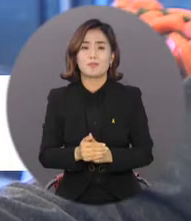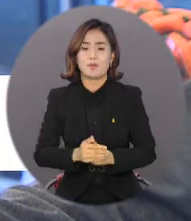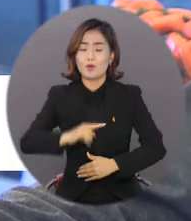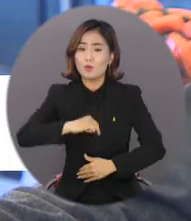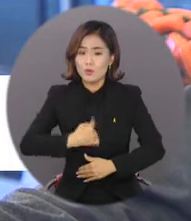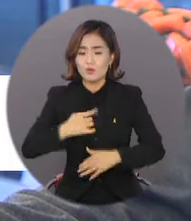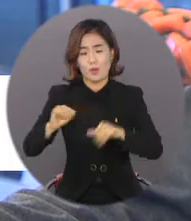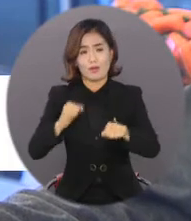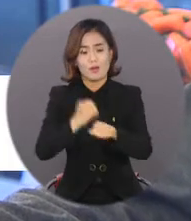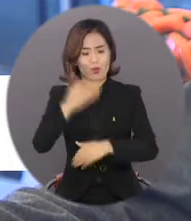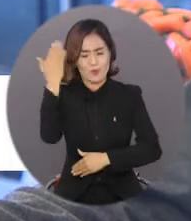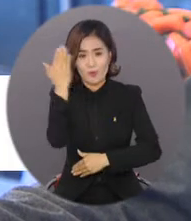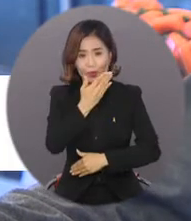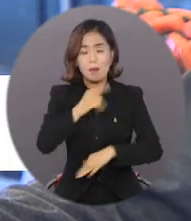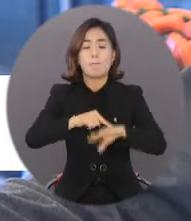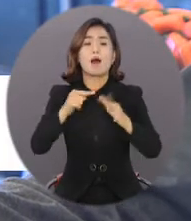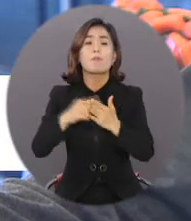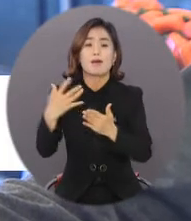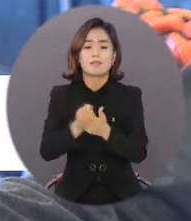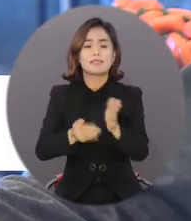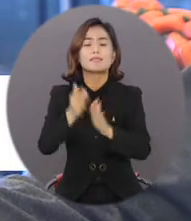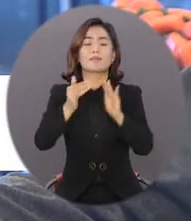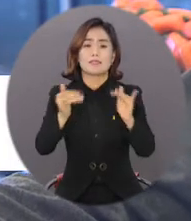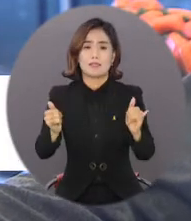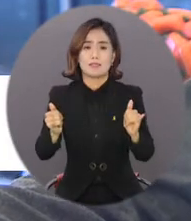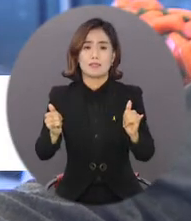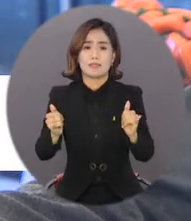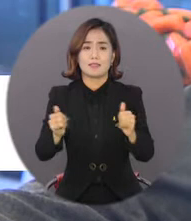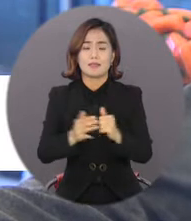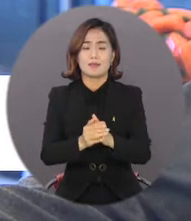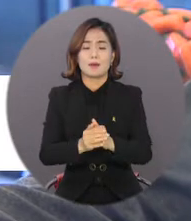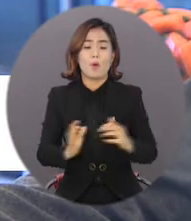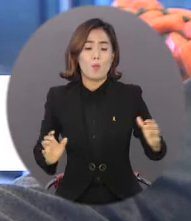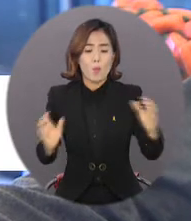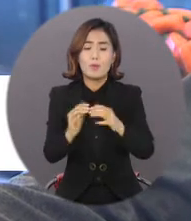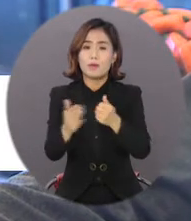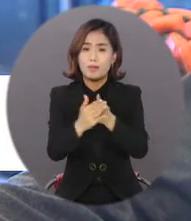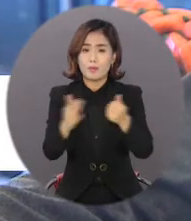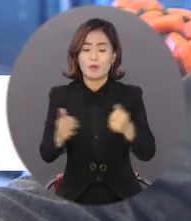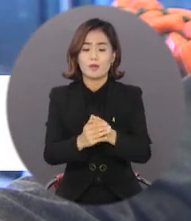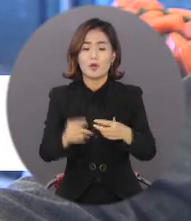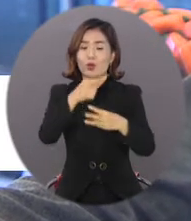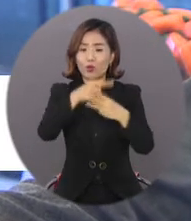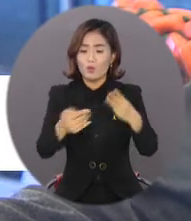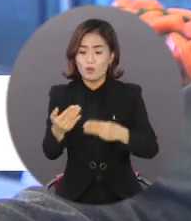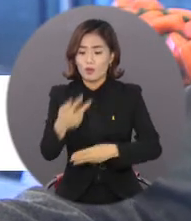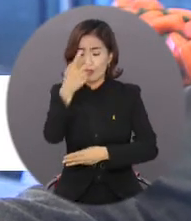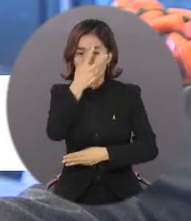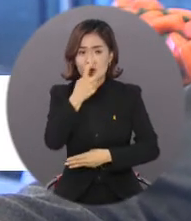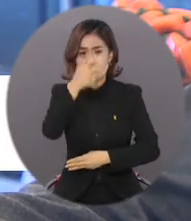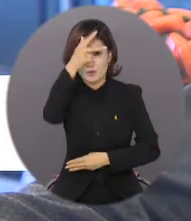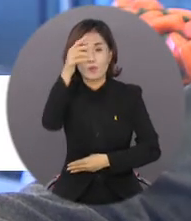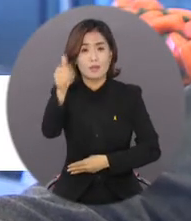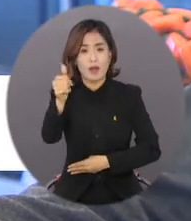자발적이고 순수한 저희 시민들 또 민초들의 모임이기 때문에 윤석열 전